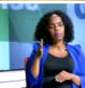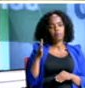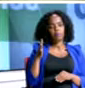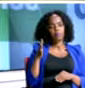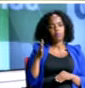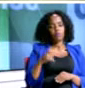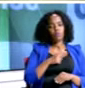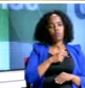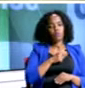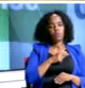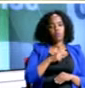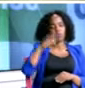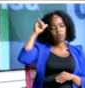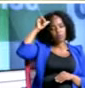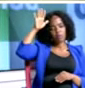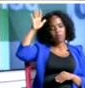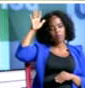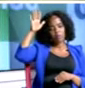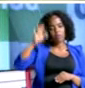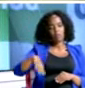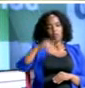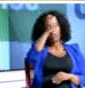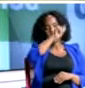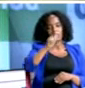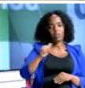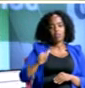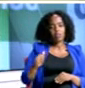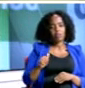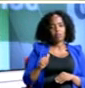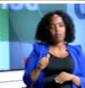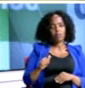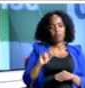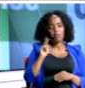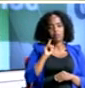hello sudan jiru namoni kelles ma sudan gar homun jiru